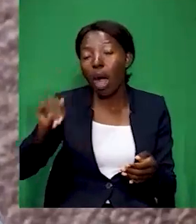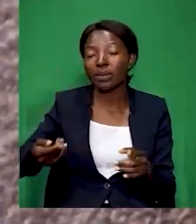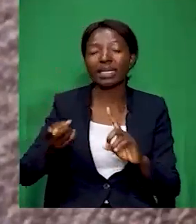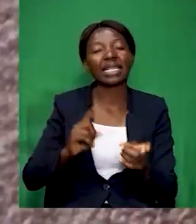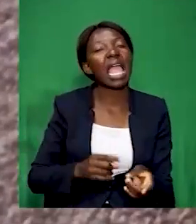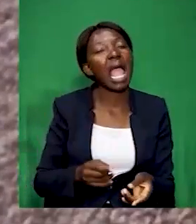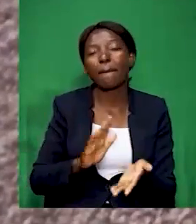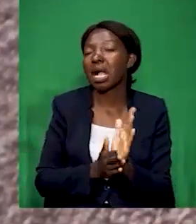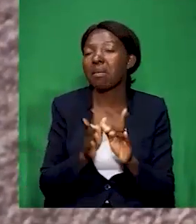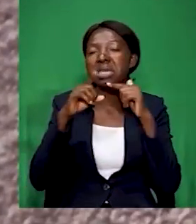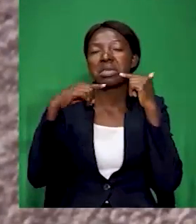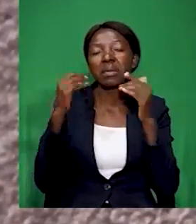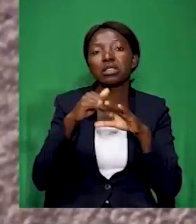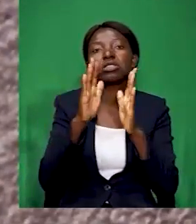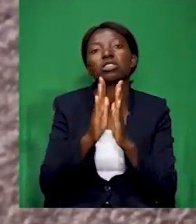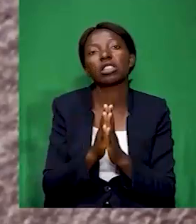pachurch